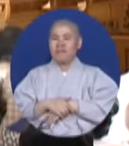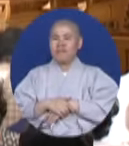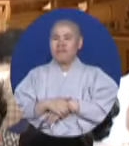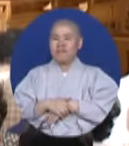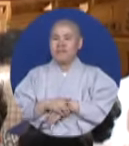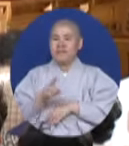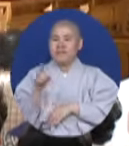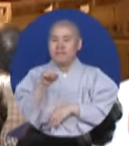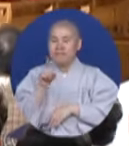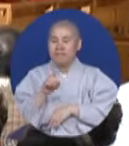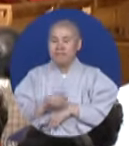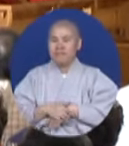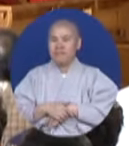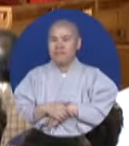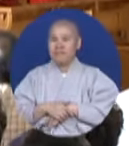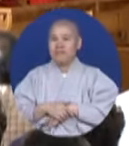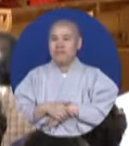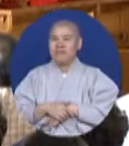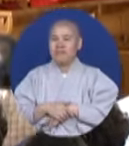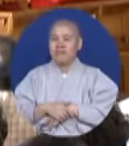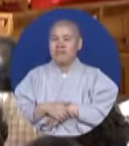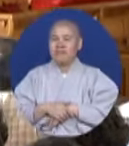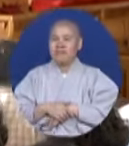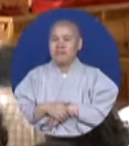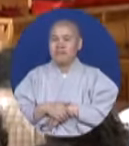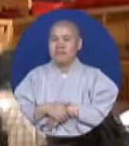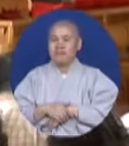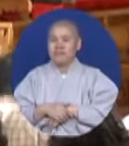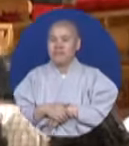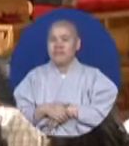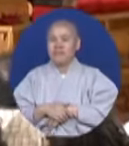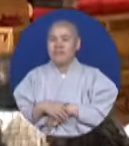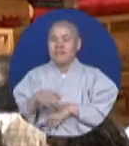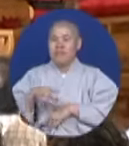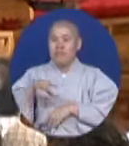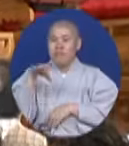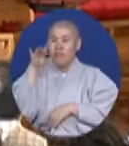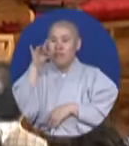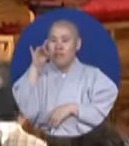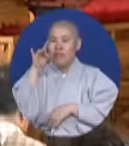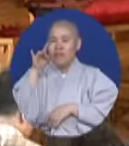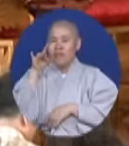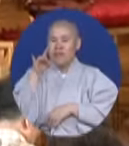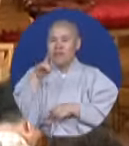무슨 뭐 왜 저 처음에